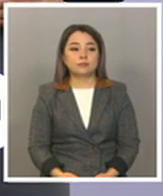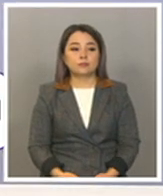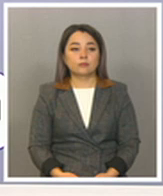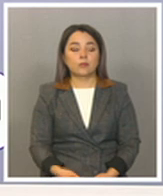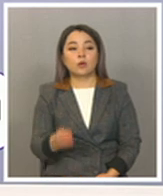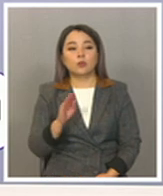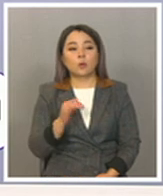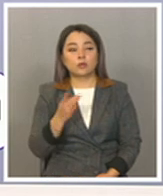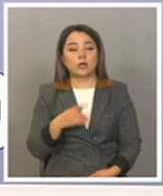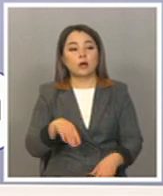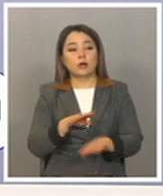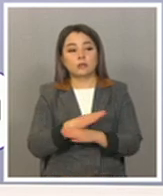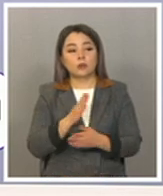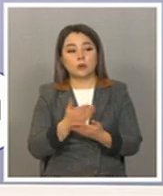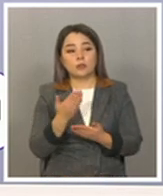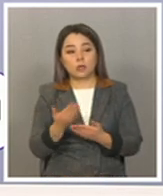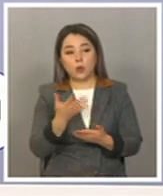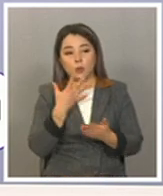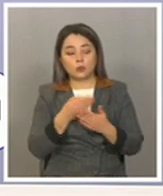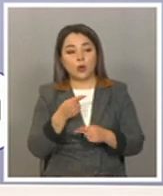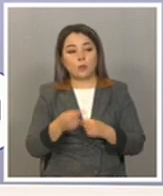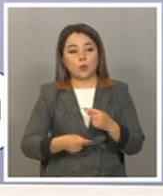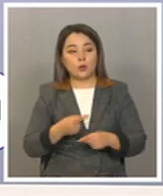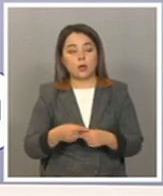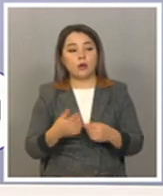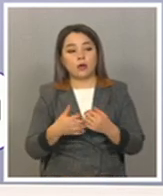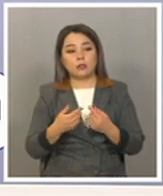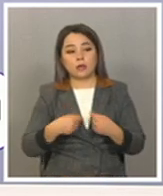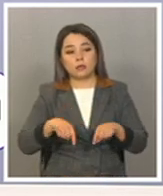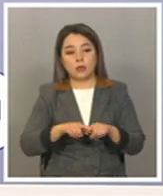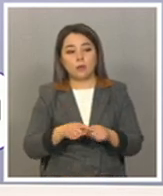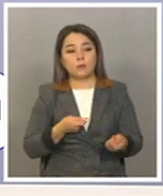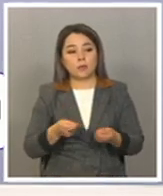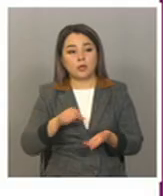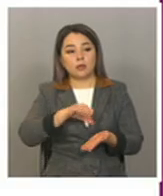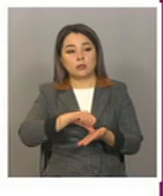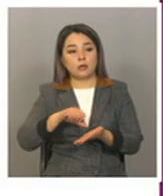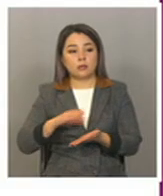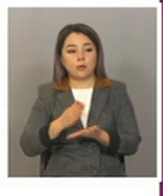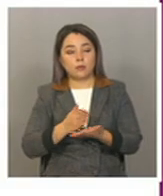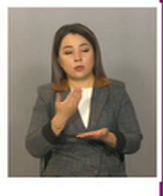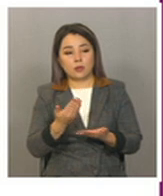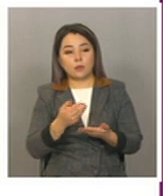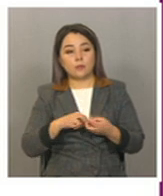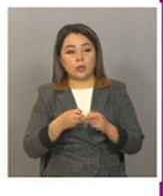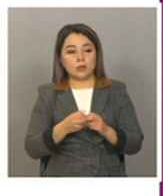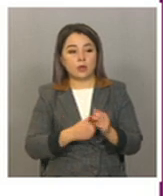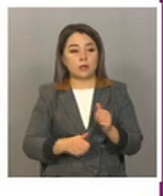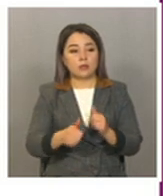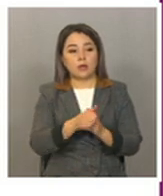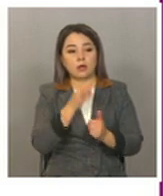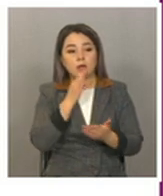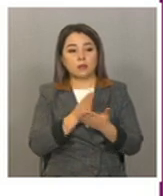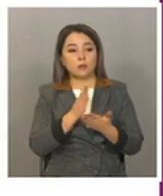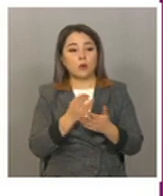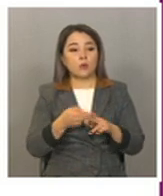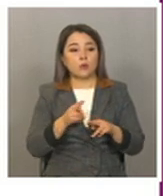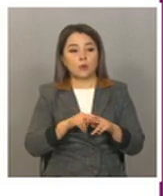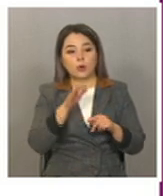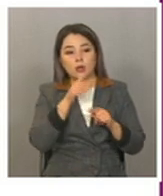Жошы қайтыс болғаннан кейін оның мұрагерлерінің арасында билікке келу мәселесі алдыңғы қатарда тұрды. Осы